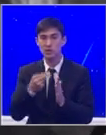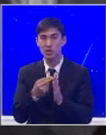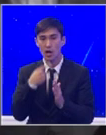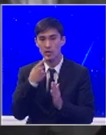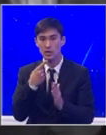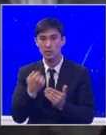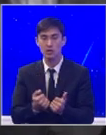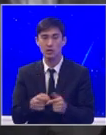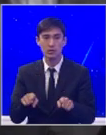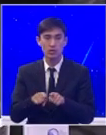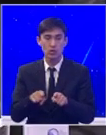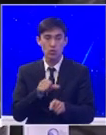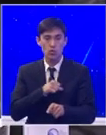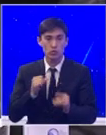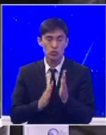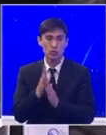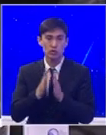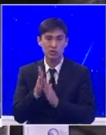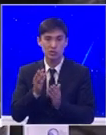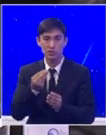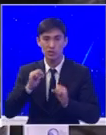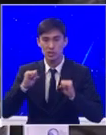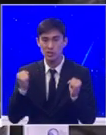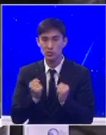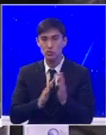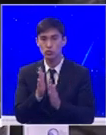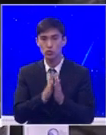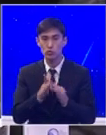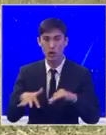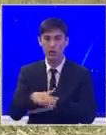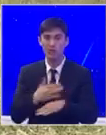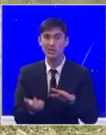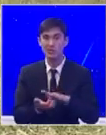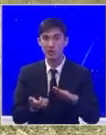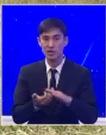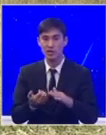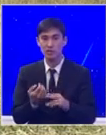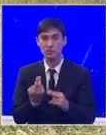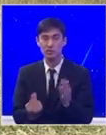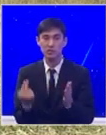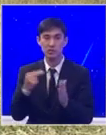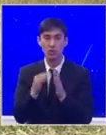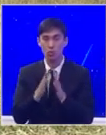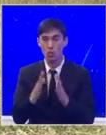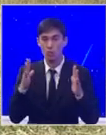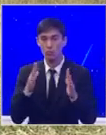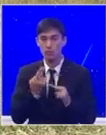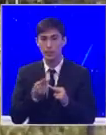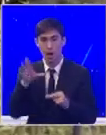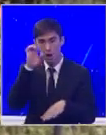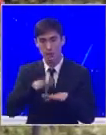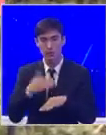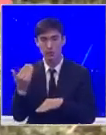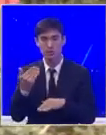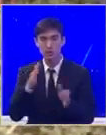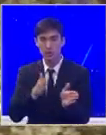етікке жарымапты дегендей, өздері өсіретін қысқа азық жергілікті халыққа келгенде тапшы, құны болса екесе. Көпшілік осыны әкімдік